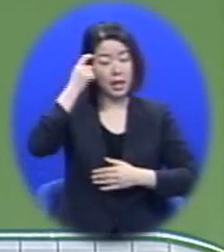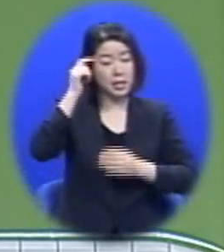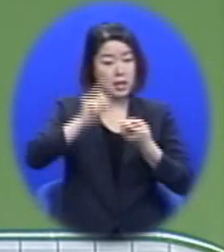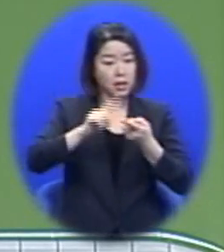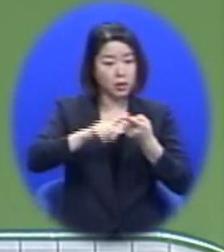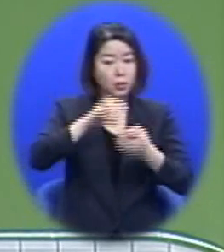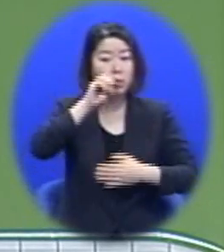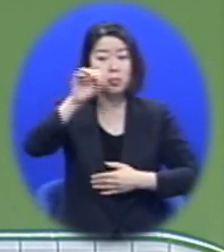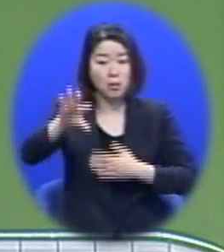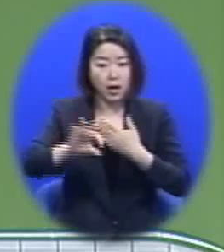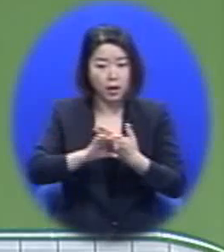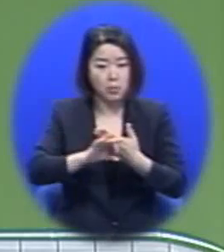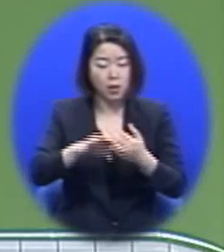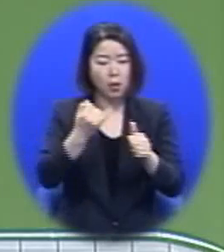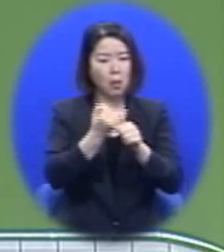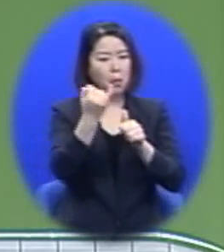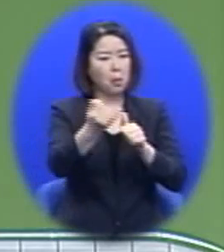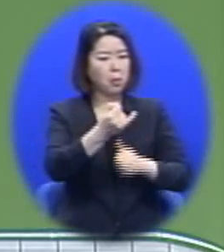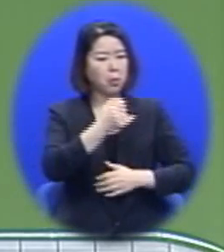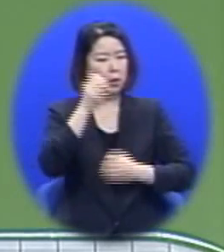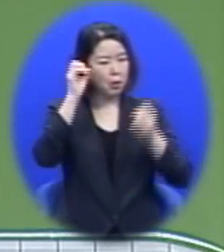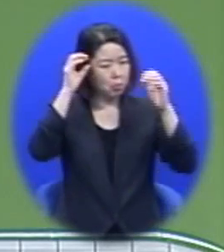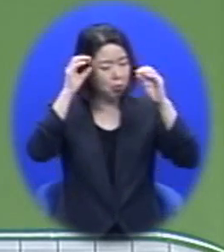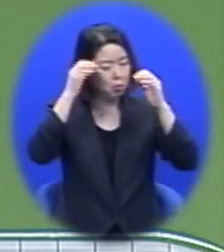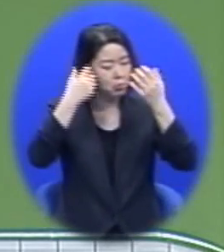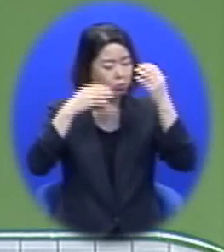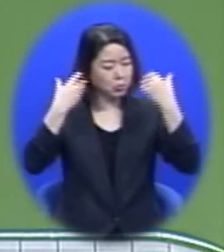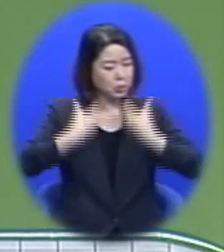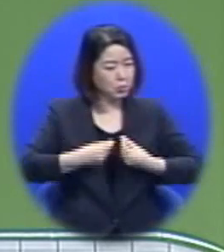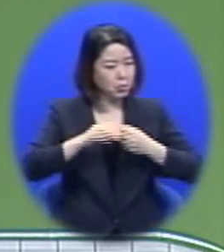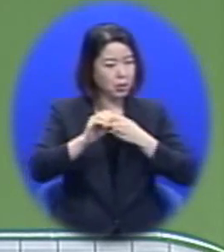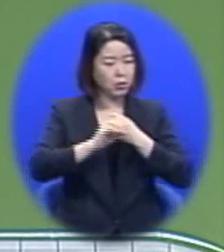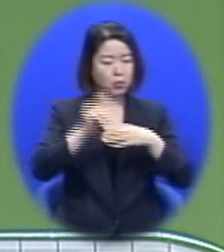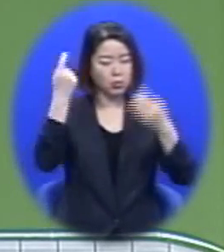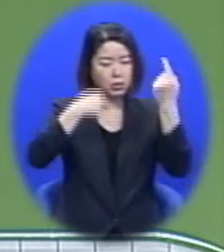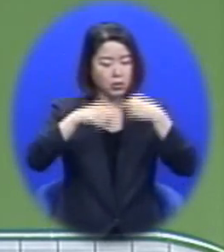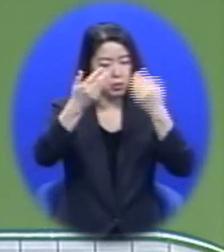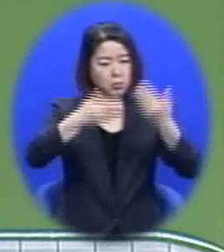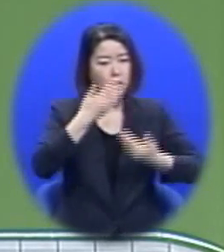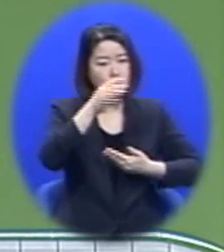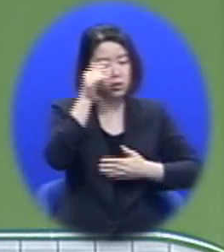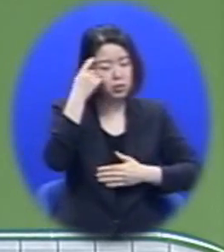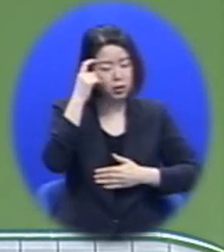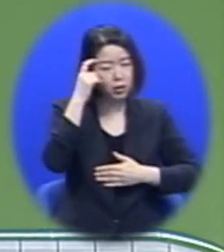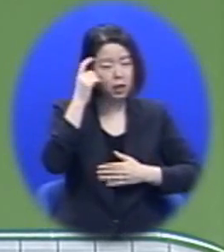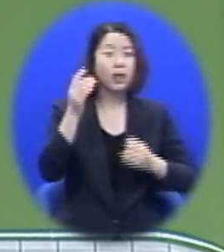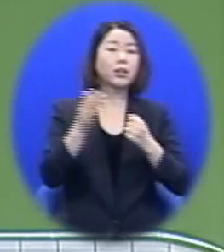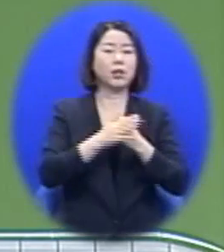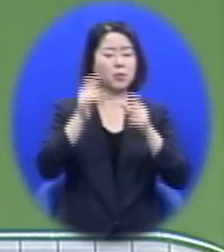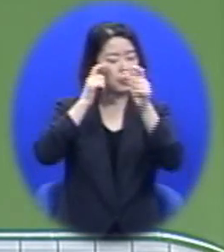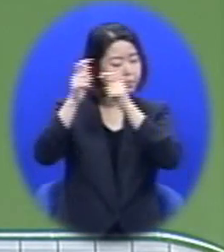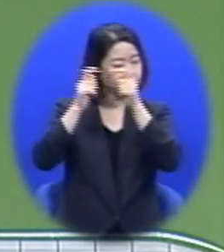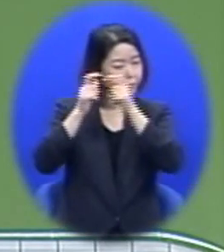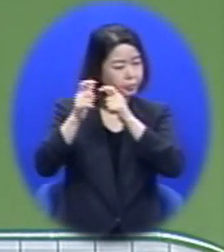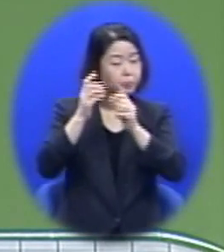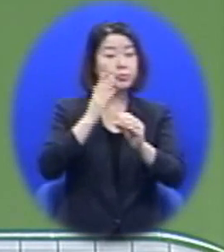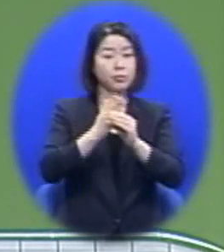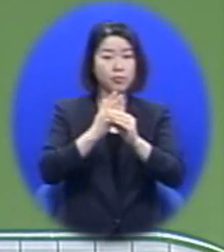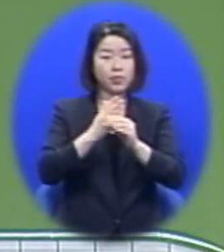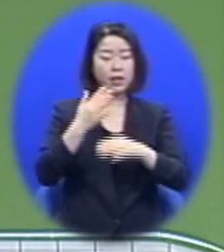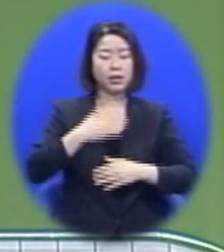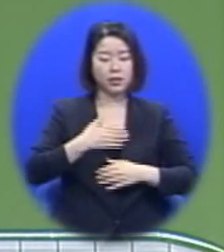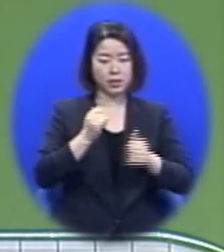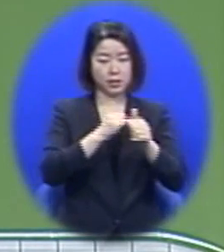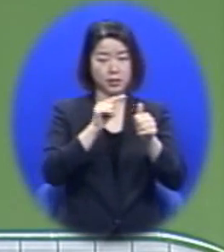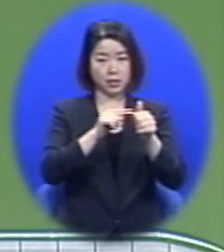아내가 실망하고 마음의 상처를 받을 수도 있을 것 같기 때문에. 그래서 고민하다가 제가 그랬습니다.